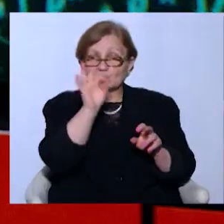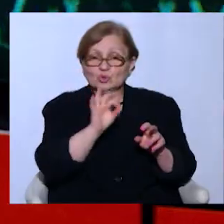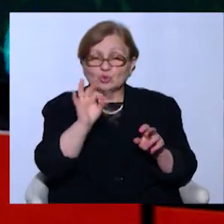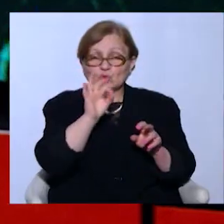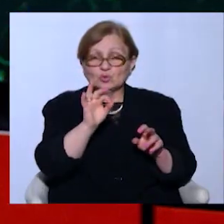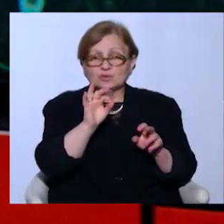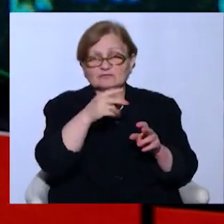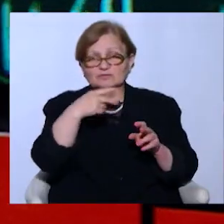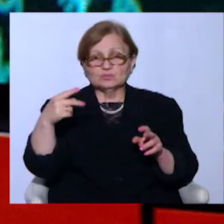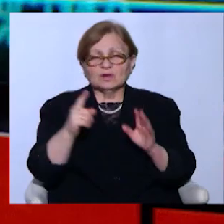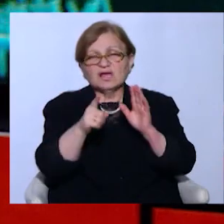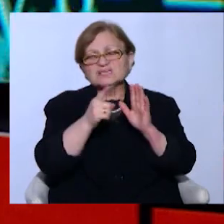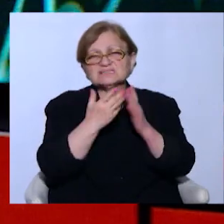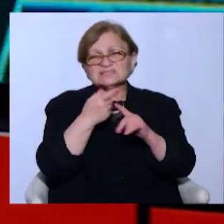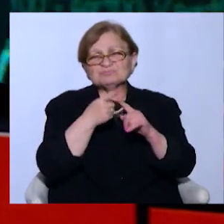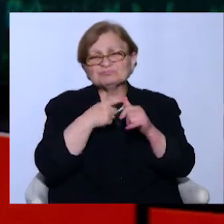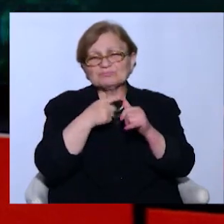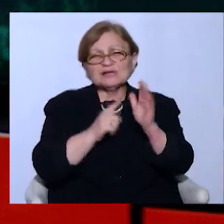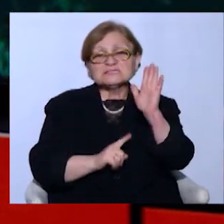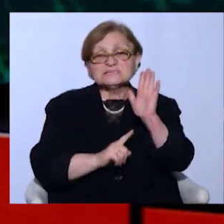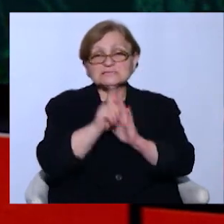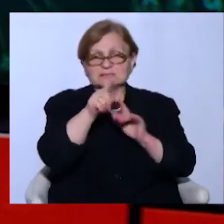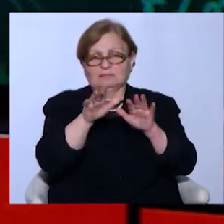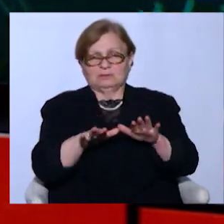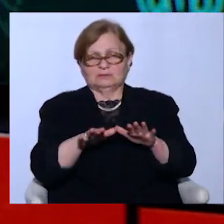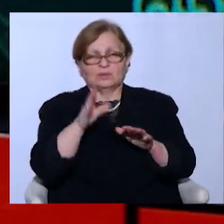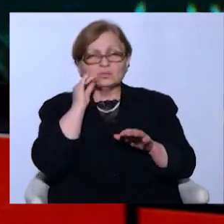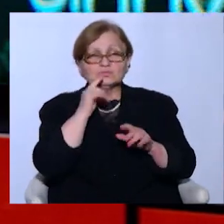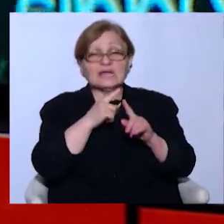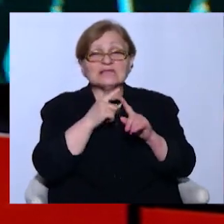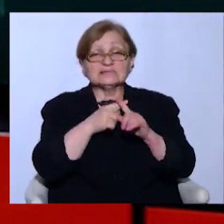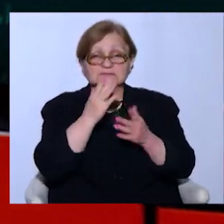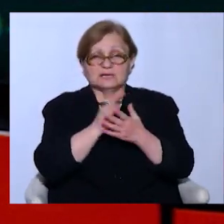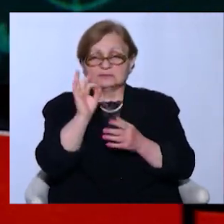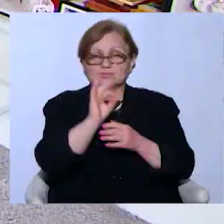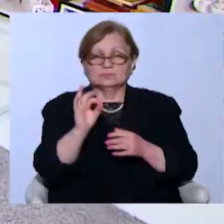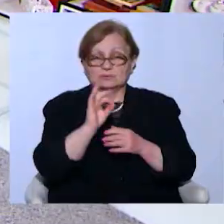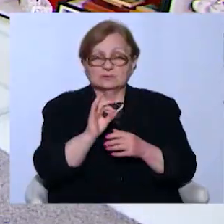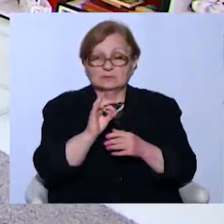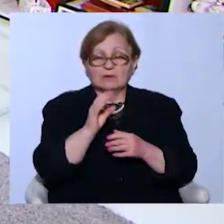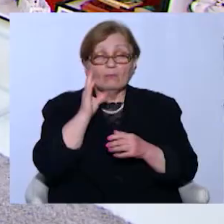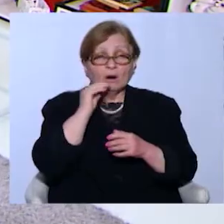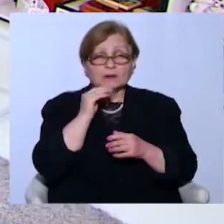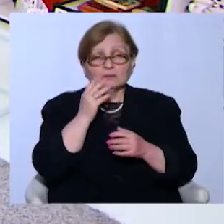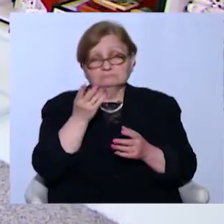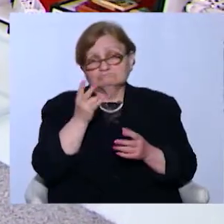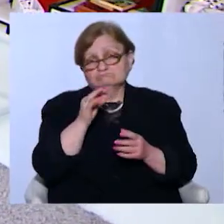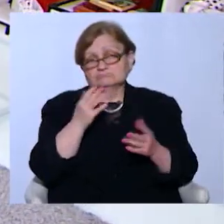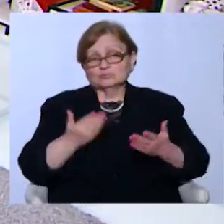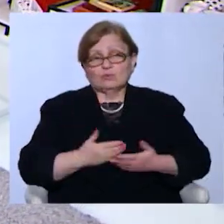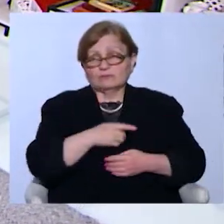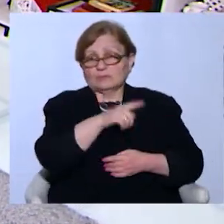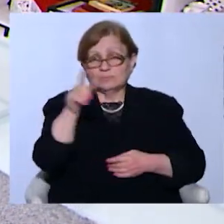არის 1, ეგრეთ წოდებული საწყისი მნიშვნელობა, როდესაც y-ი x-ი არის 0. მაგრამ ცხოვრებაში და